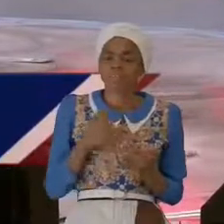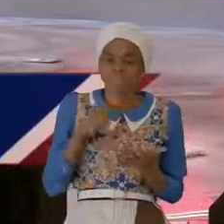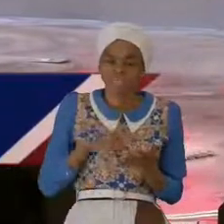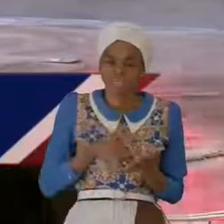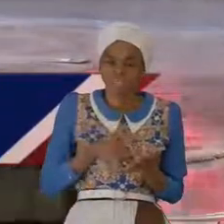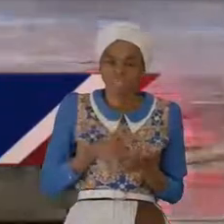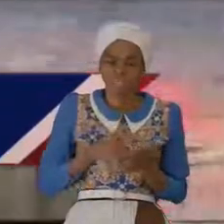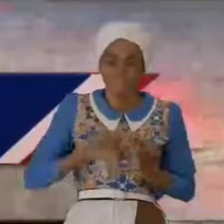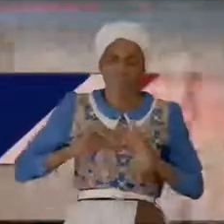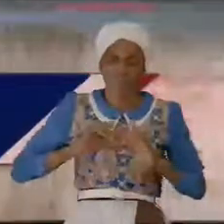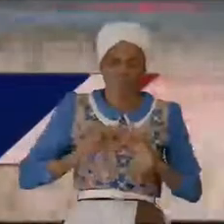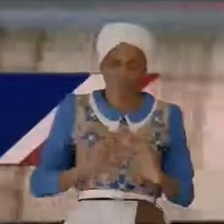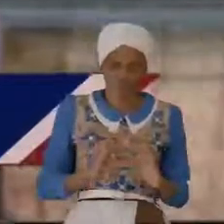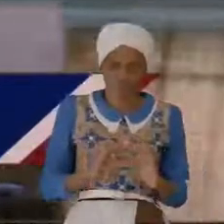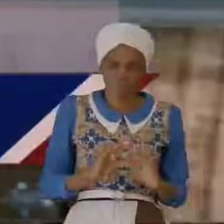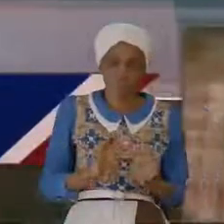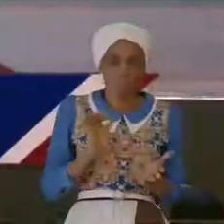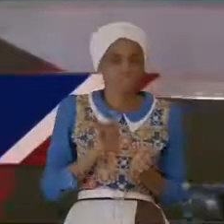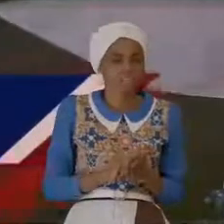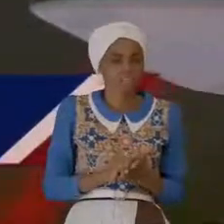et cette pulsion